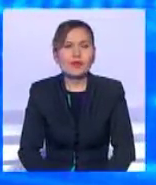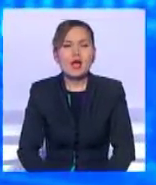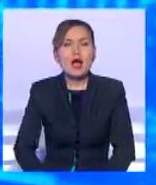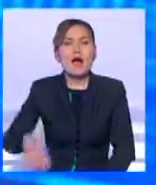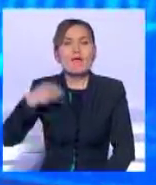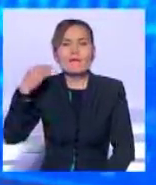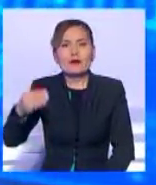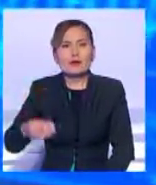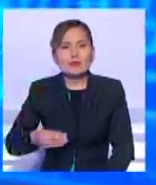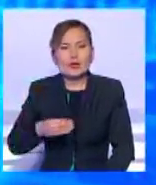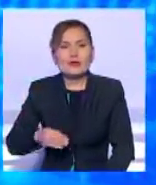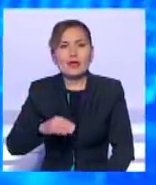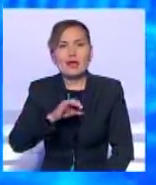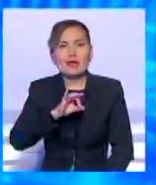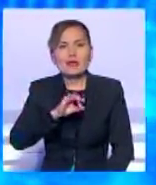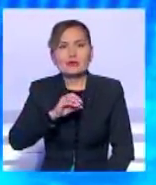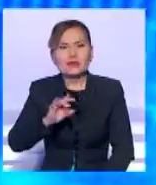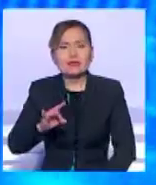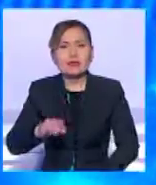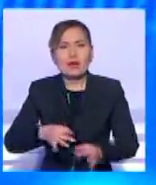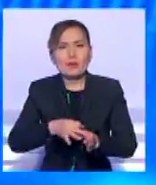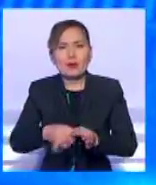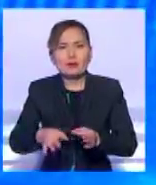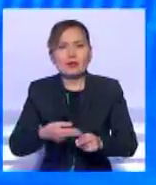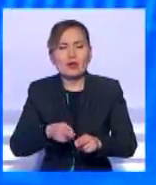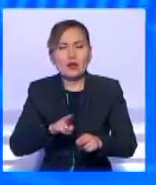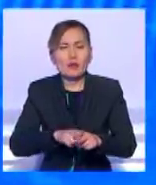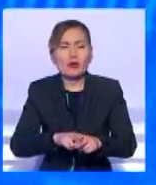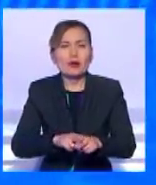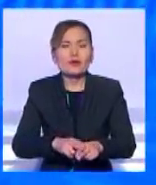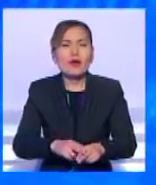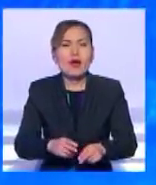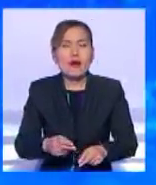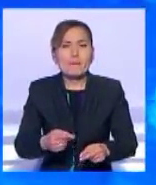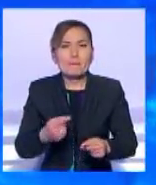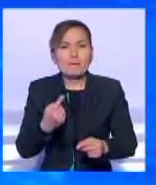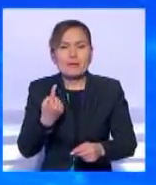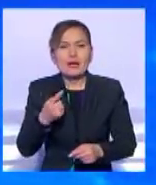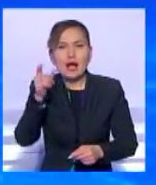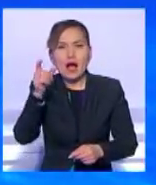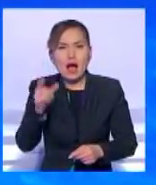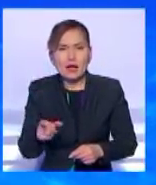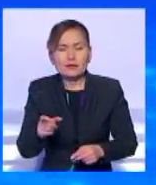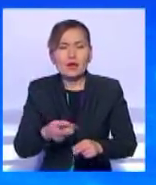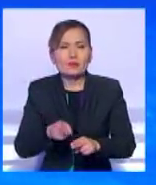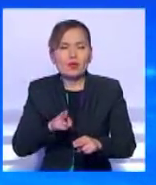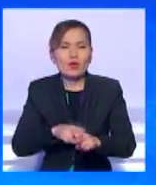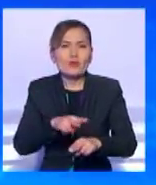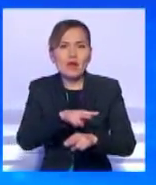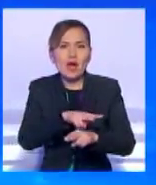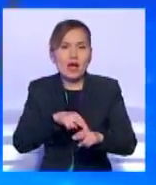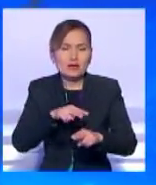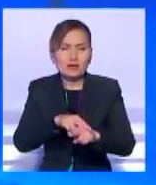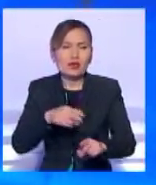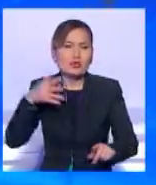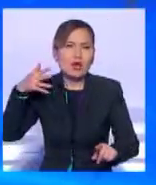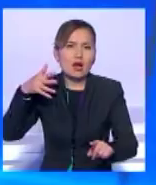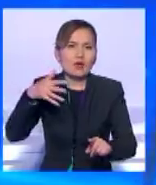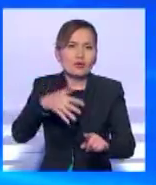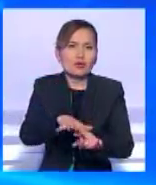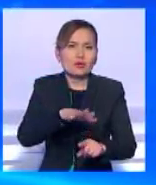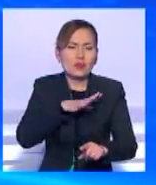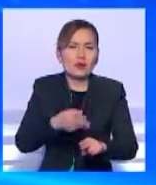Ал Францияның Изер департаментінде белгісіз бір ер адам жүгіруге шыққан әскерилерді көлікпен қақпақ болған. Оқиға елдің